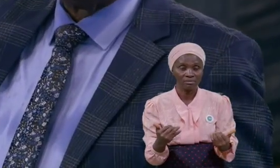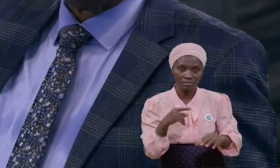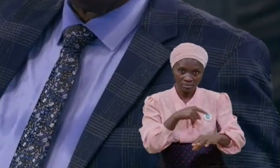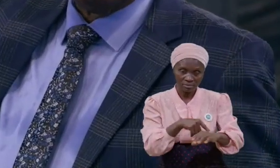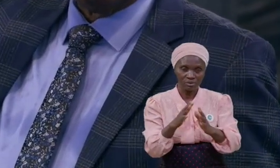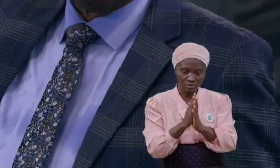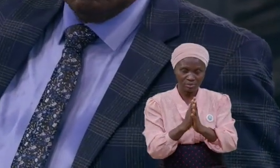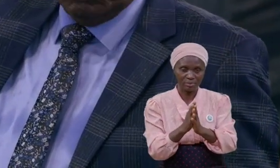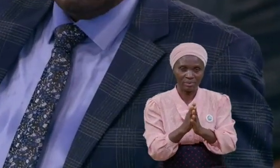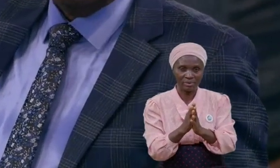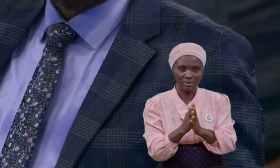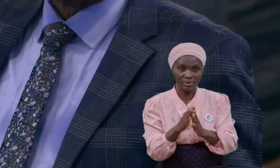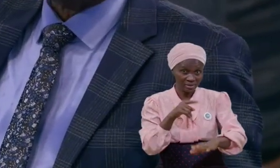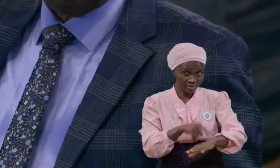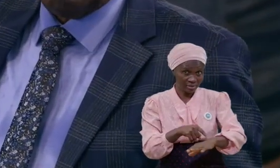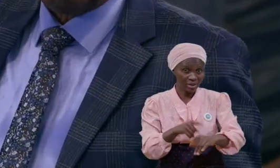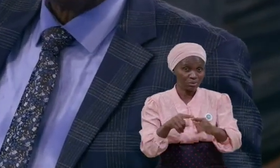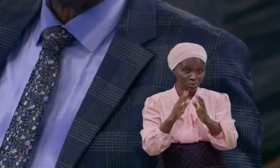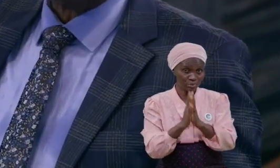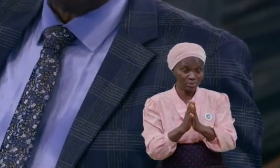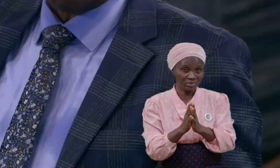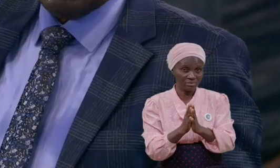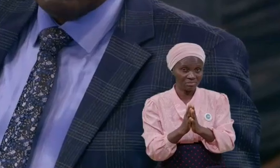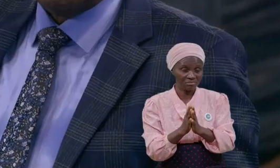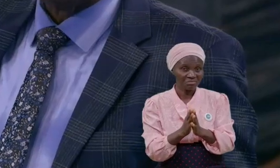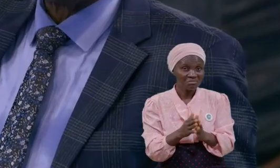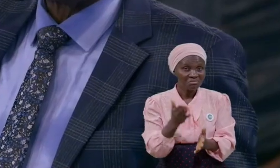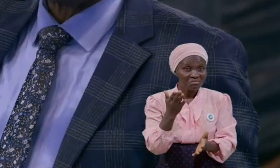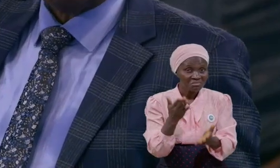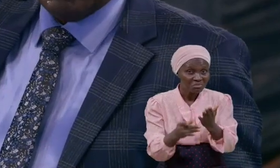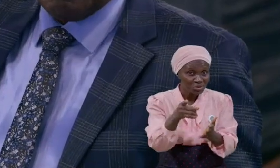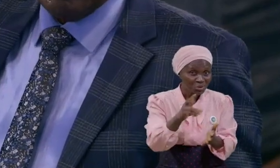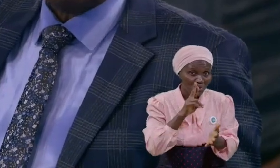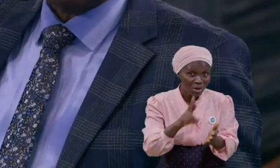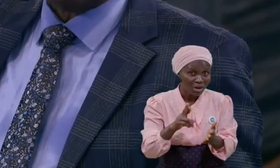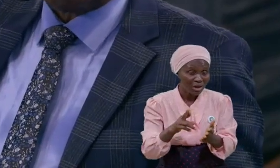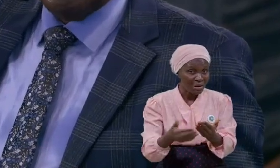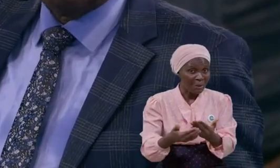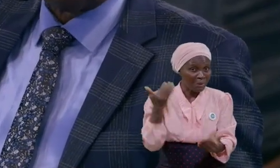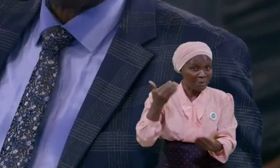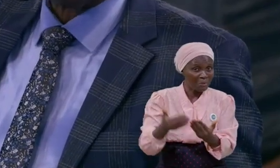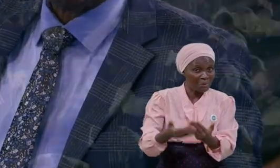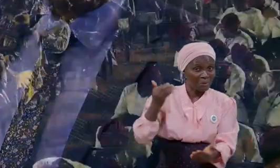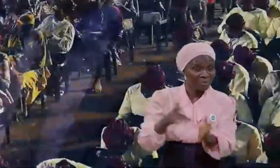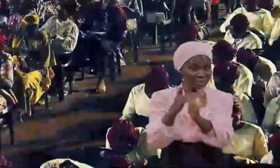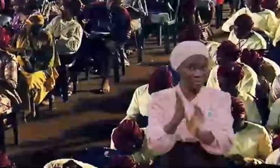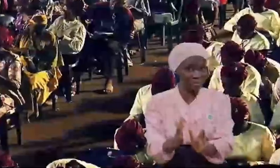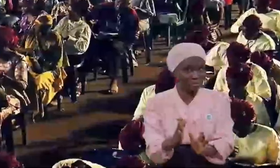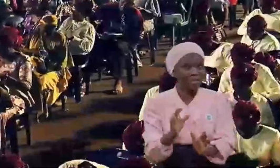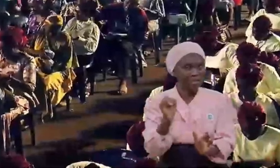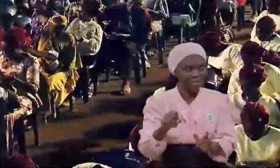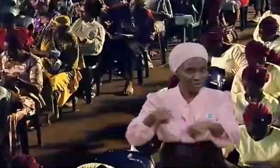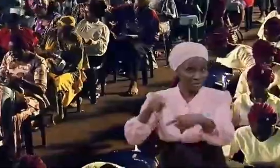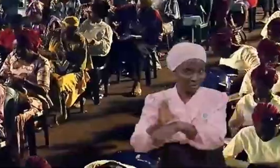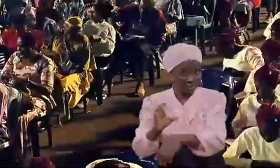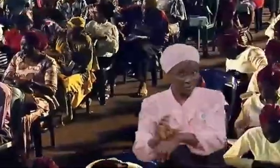un chrétien. Tu vas à l'église. Tu as la Bible. Tu as la Bible sous ton oreiller.